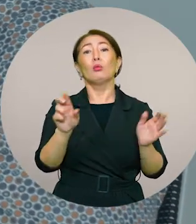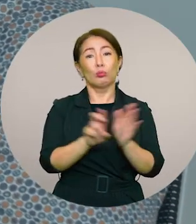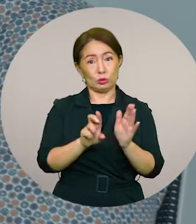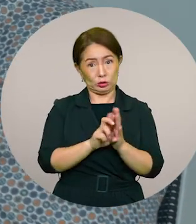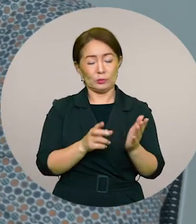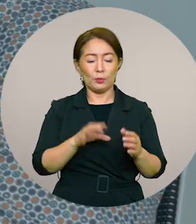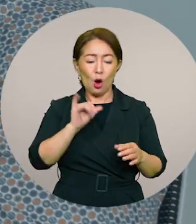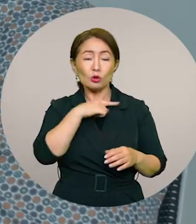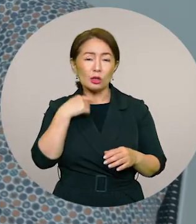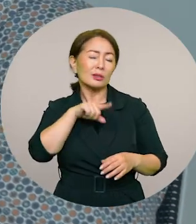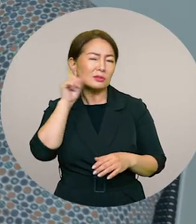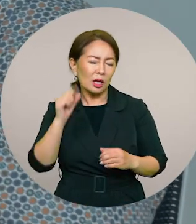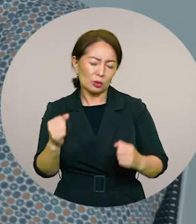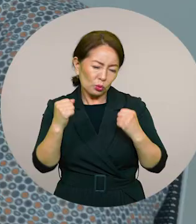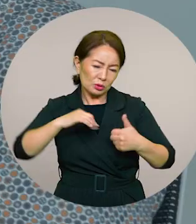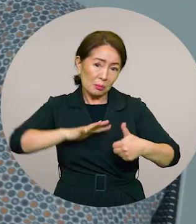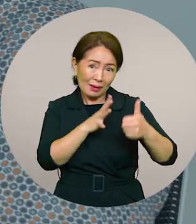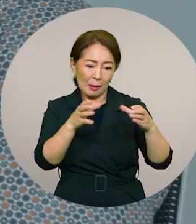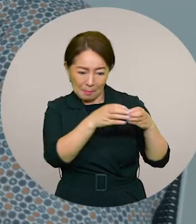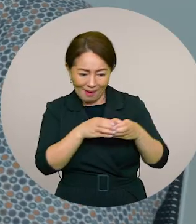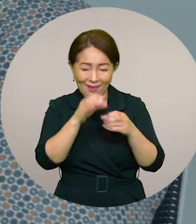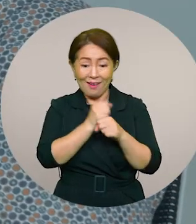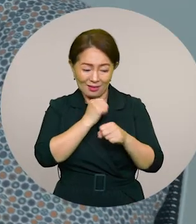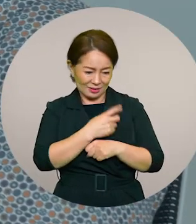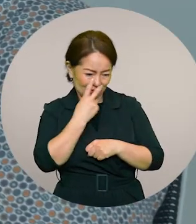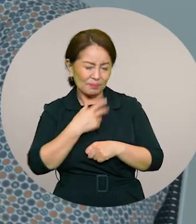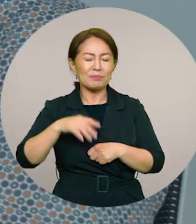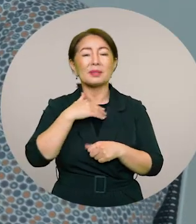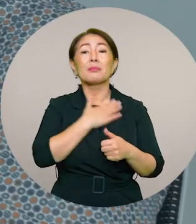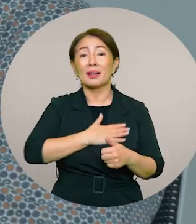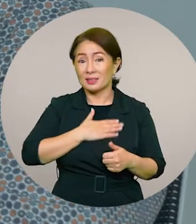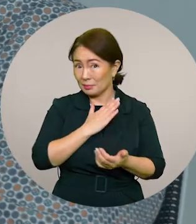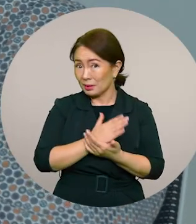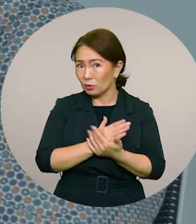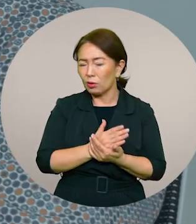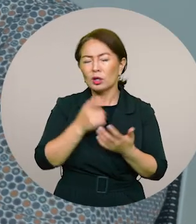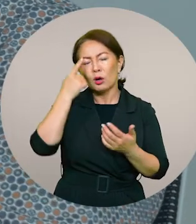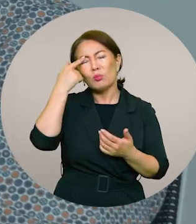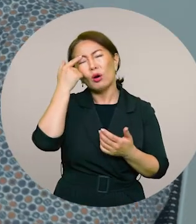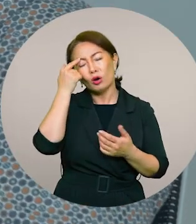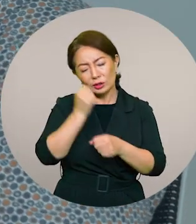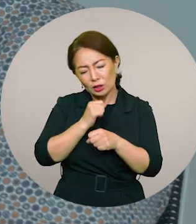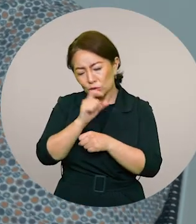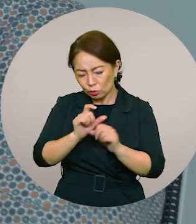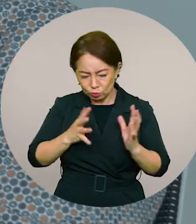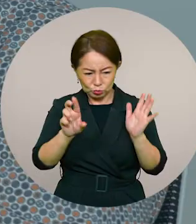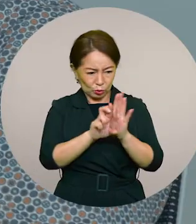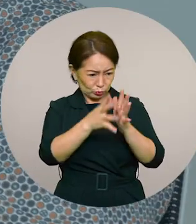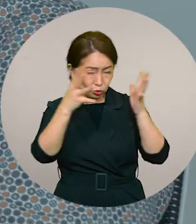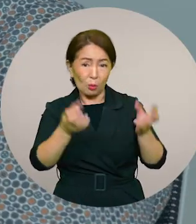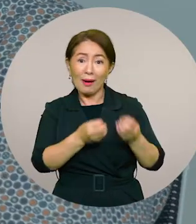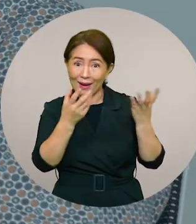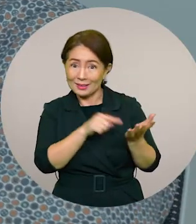Оюу толгойд залуу, эрч хүчтэй, манлайлагч баг ажилдагт бид маш их баяртай байдаг. Монгол ажилтнуудад маш том боломж бий